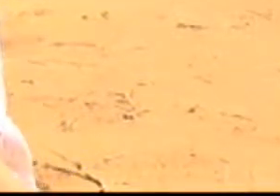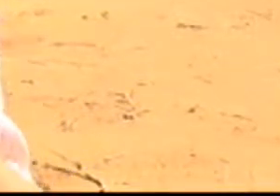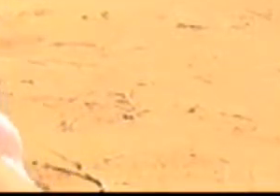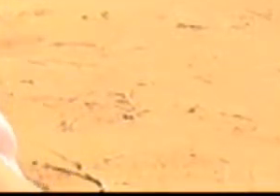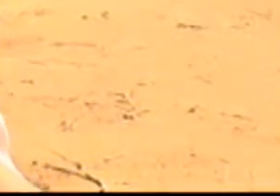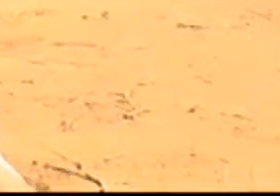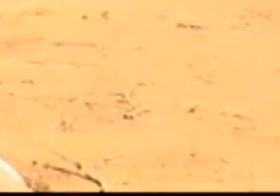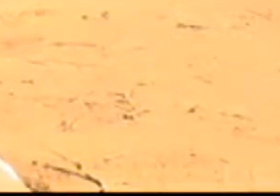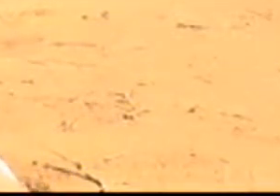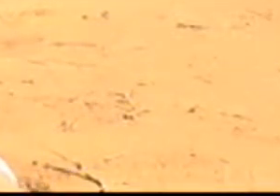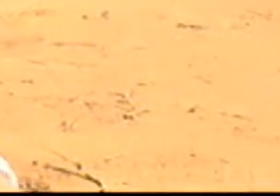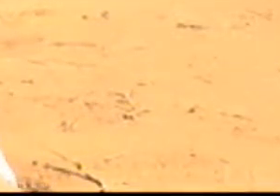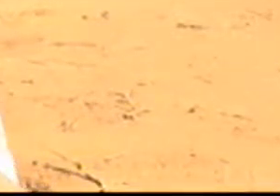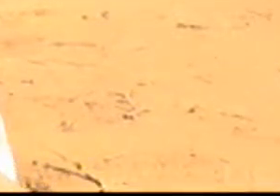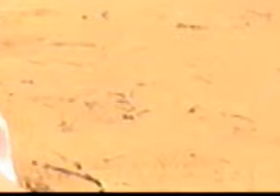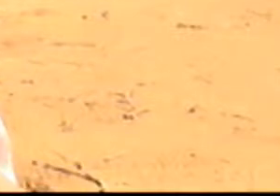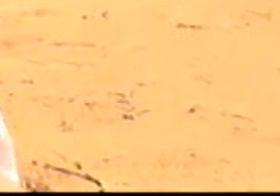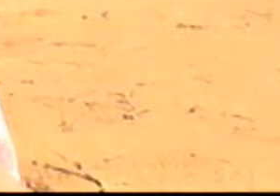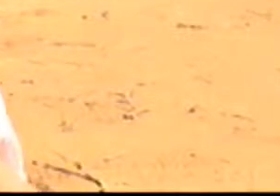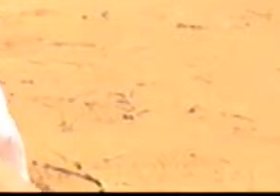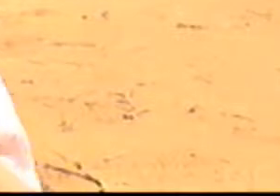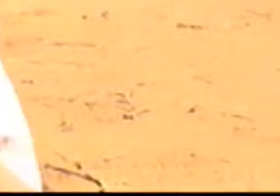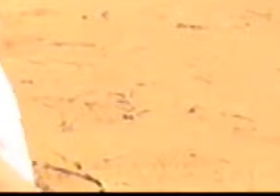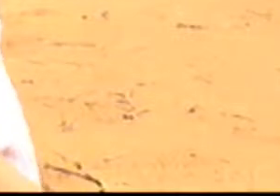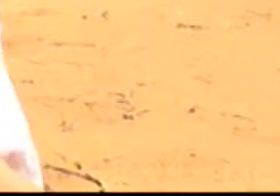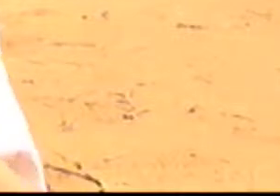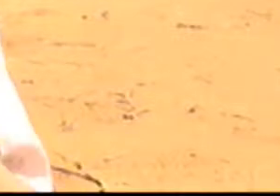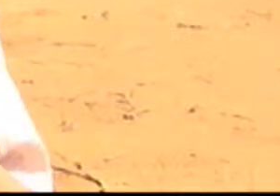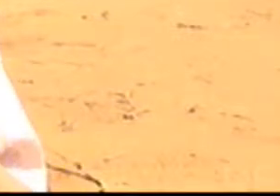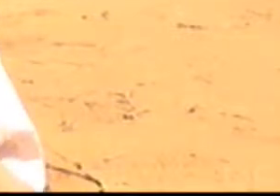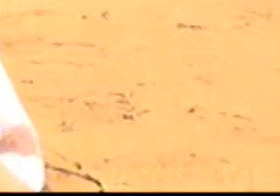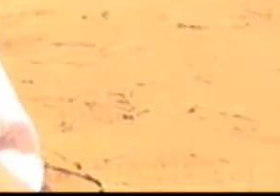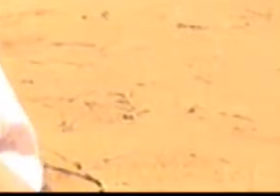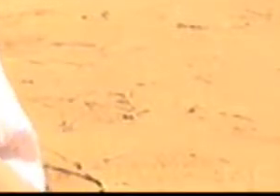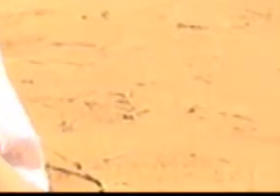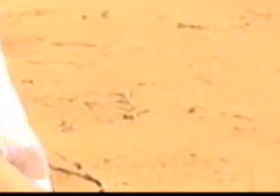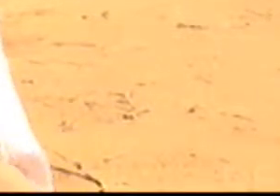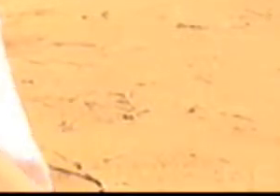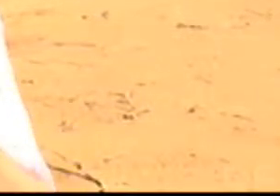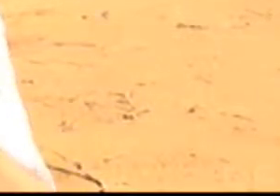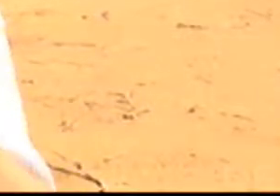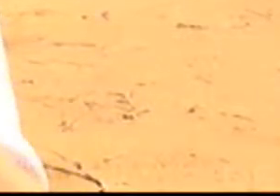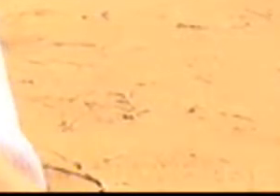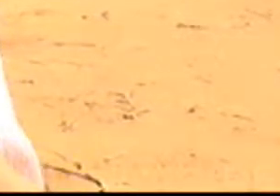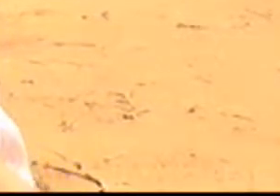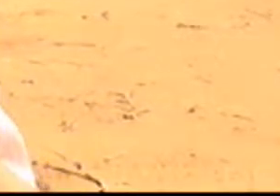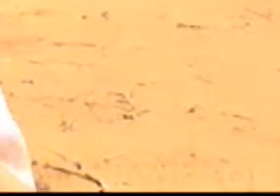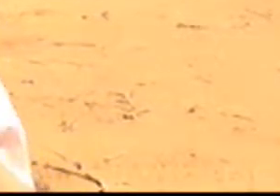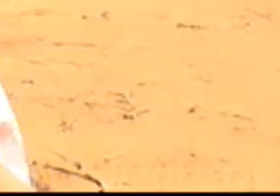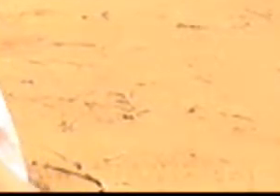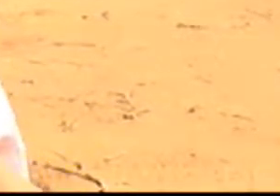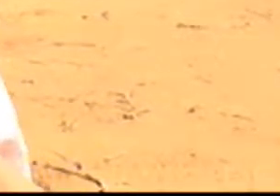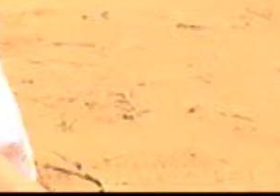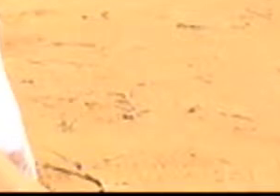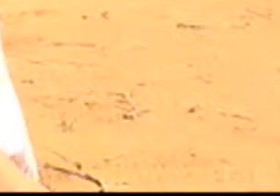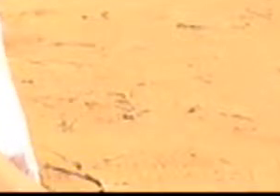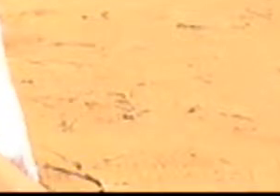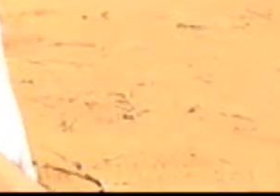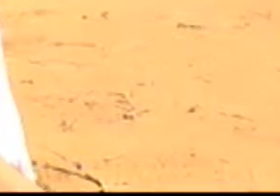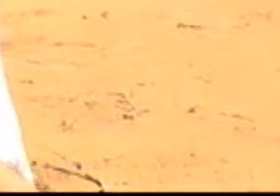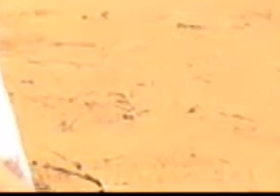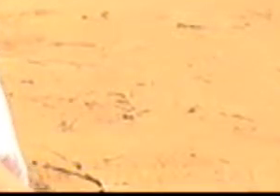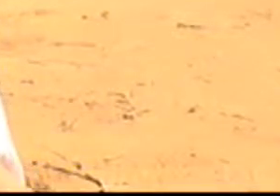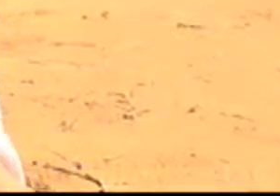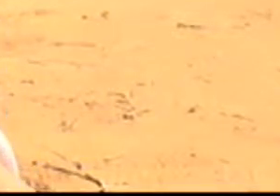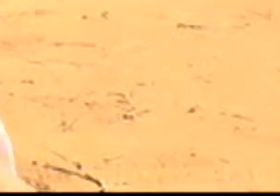tumeanza kama unavyoona eneo ni kubwa na mazingira ni mazuri. Kwa hiyo kwa namna yote hii, hii ni shule ambayo hata baadaye tukisha kuwa chini ya serikali